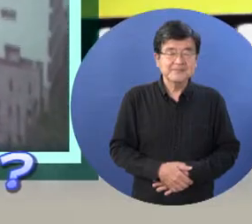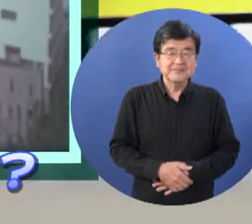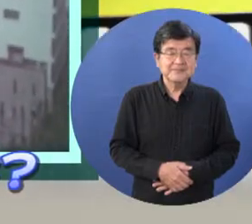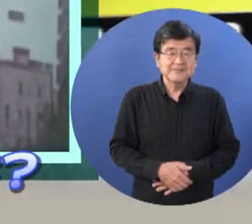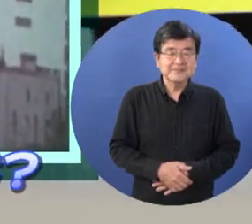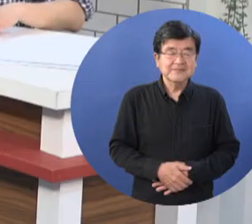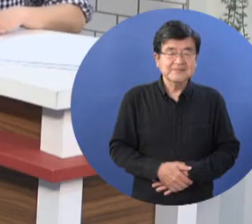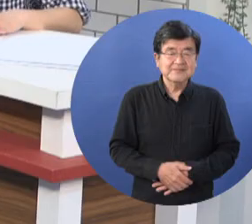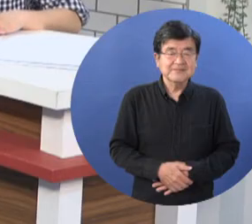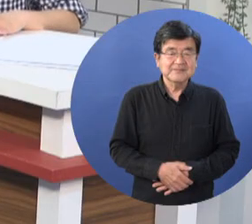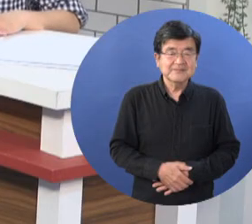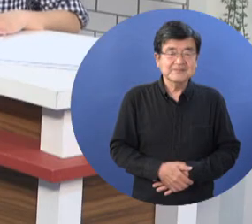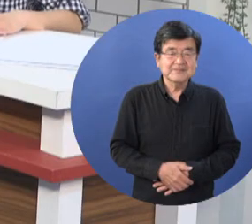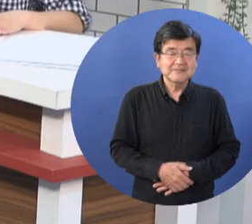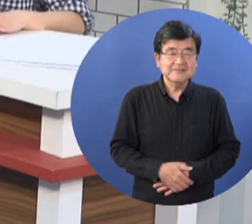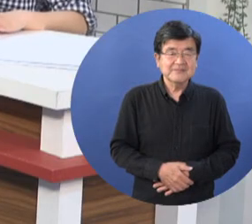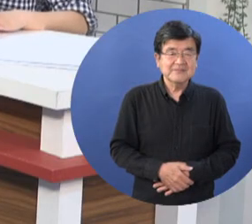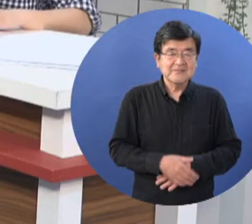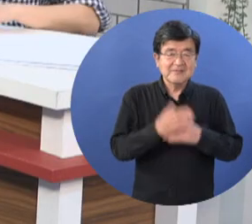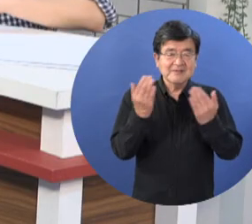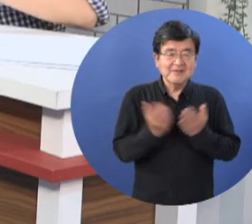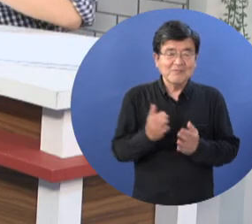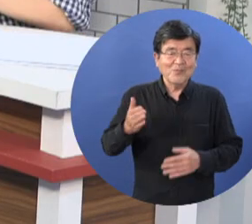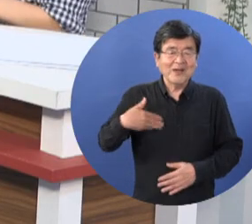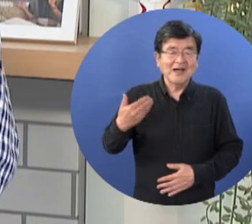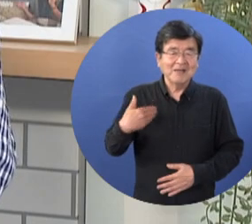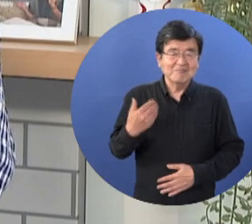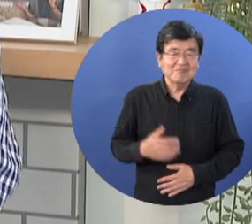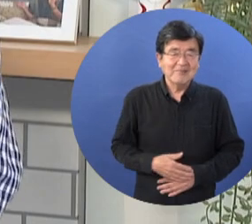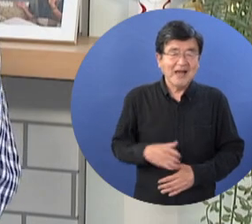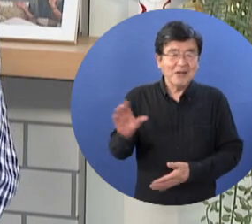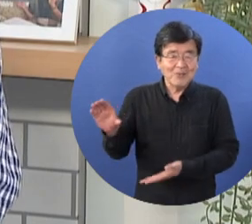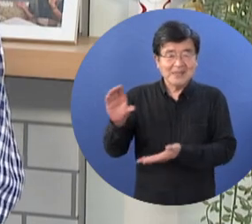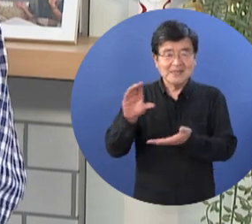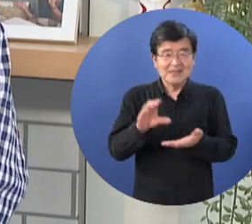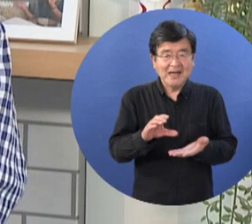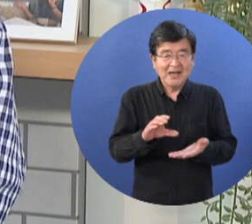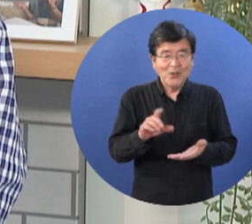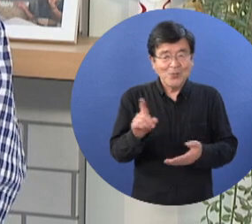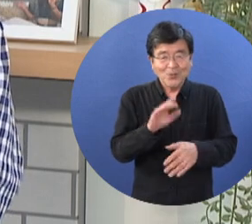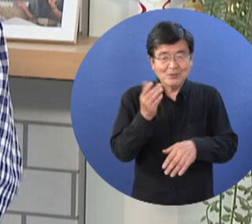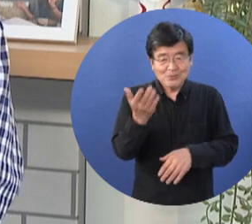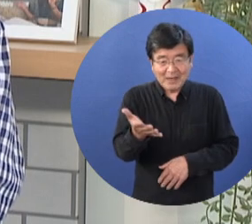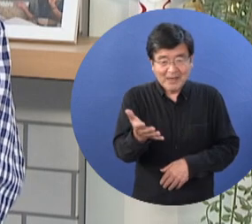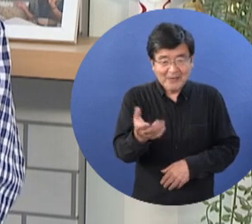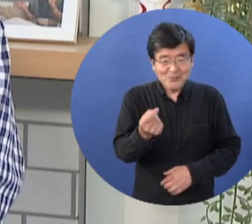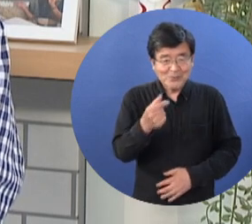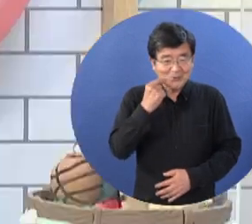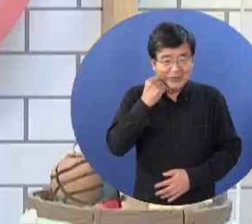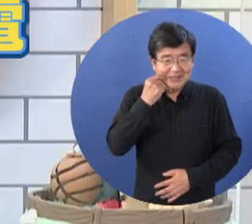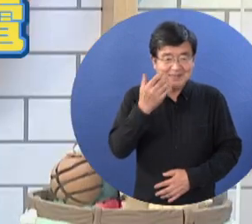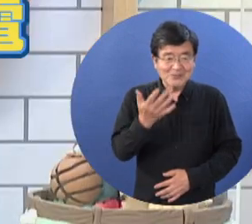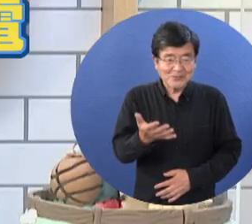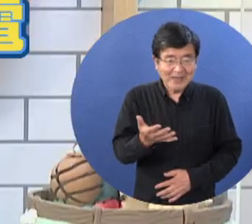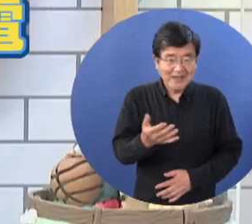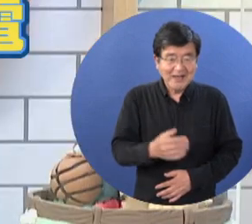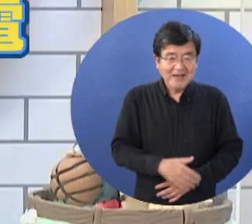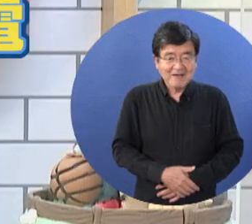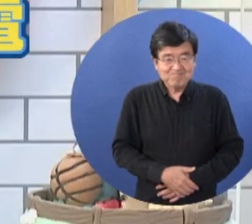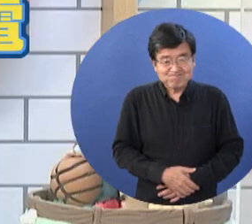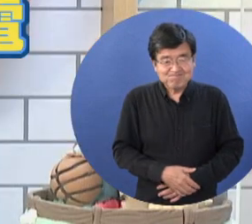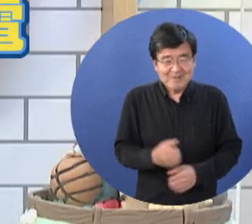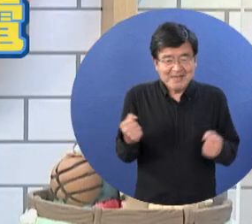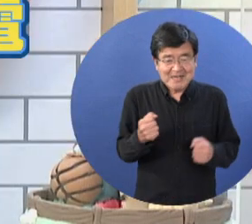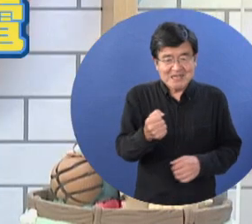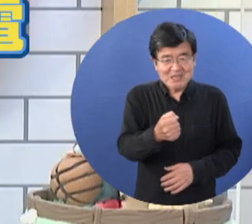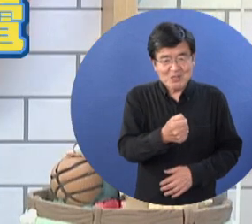何？全然わからん。 あるものがやってきたんですが、どうですか、ちょっと難しいですか。 三種の神器